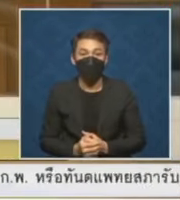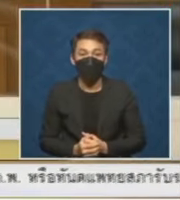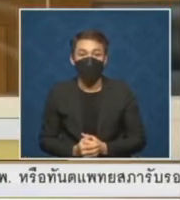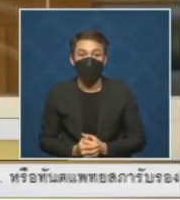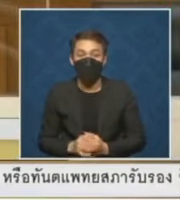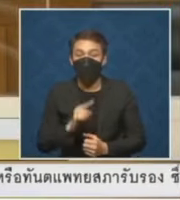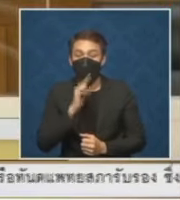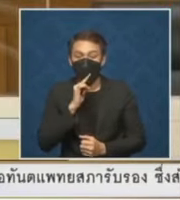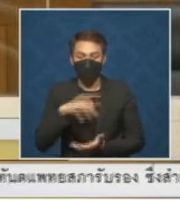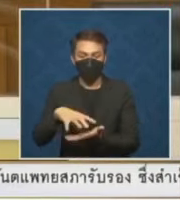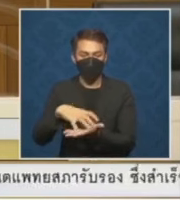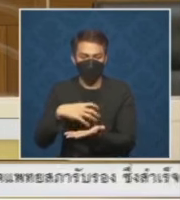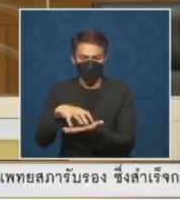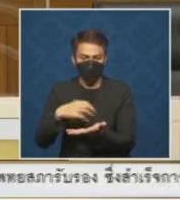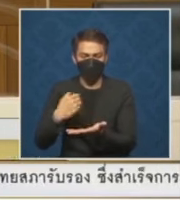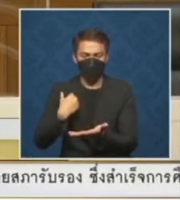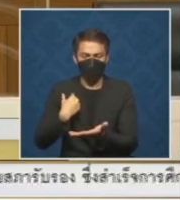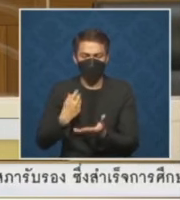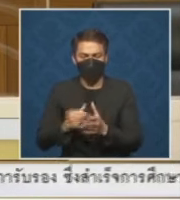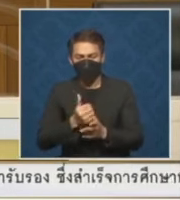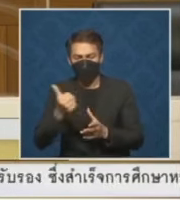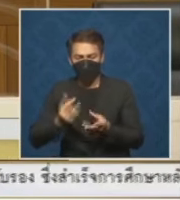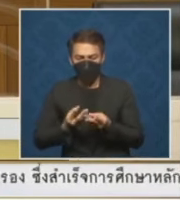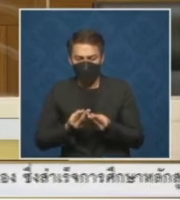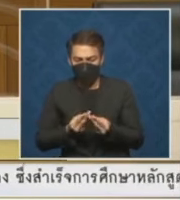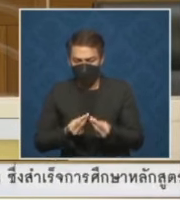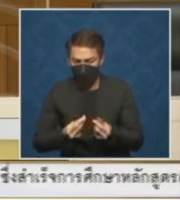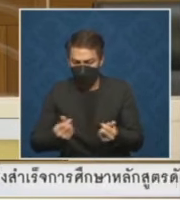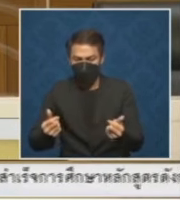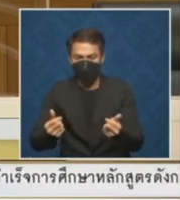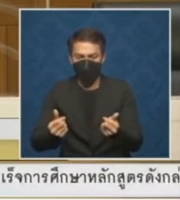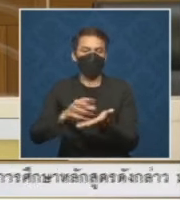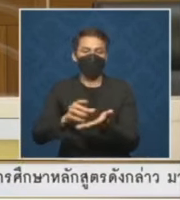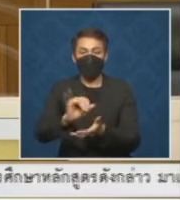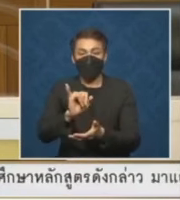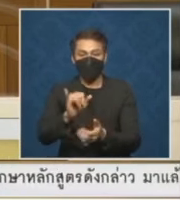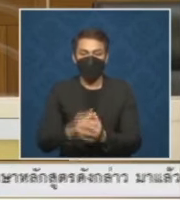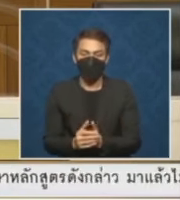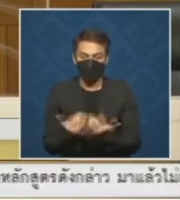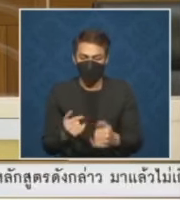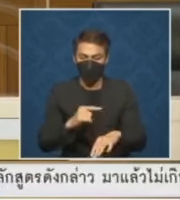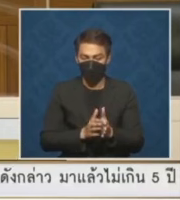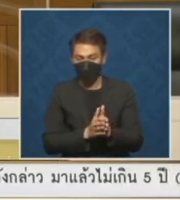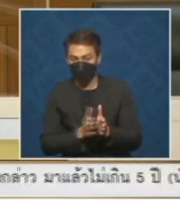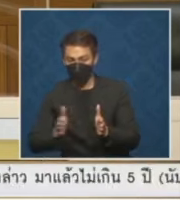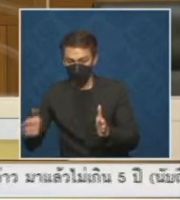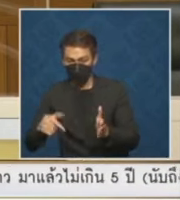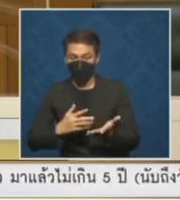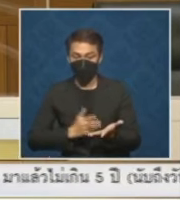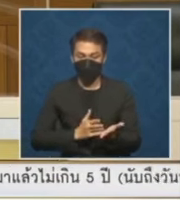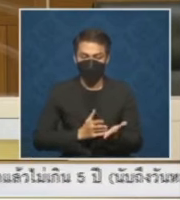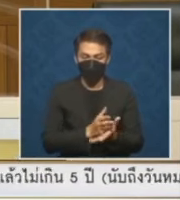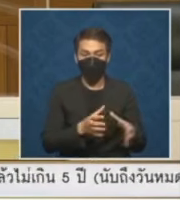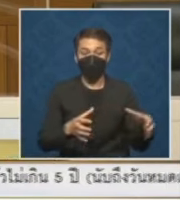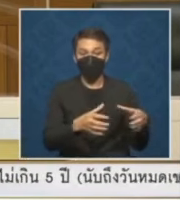ๆพูดไปของขึ้นบ้างเท่านั้นแหละน ะ ของขึ้นอภิปรายของฝ่ายค้าน17 18